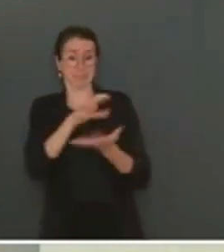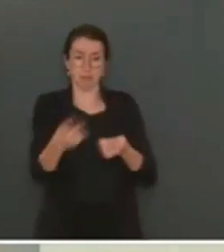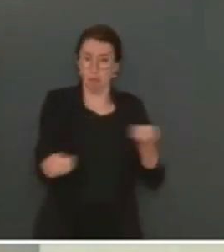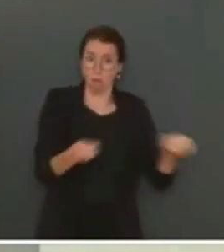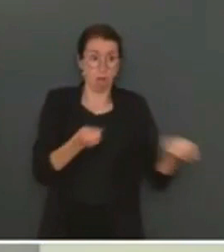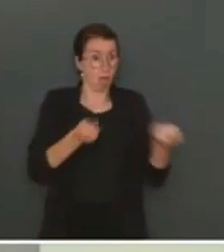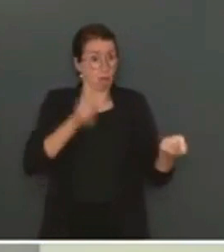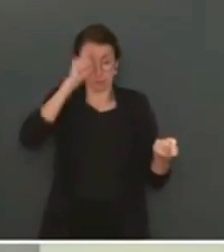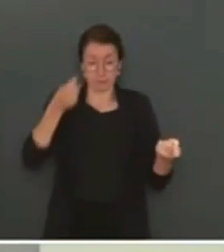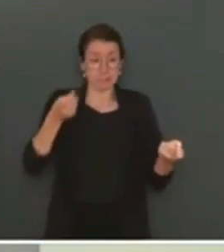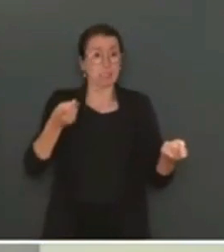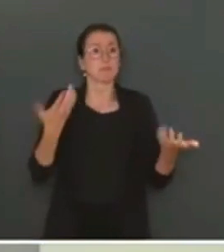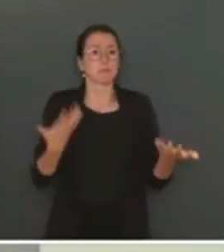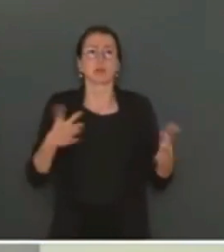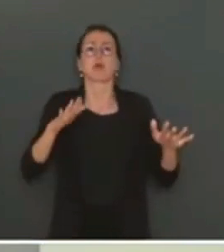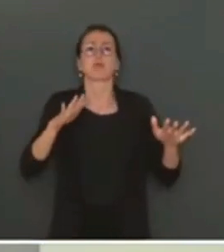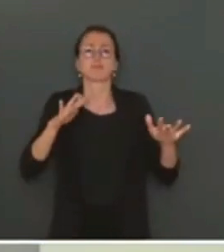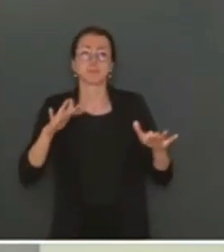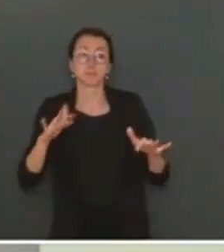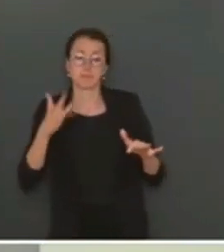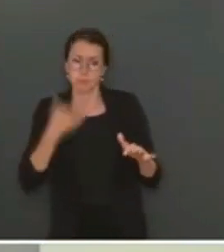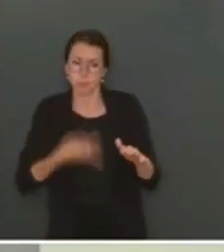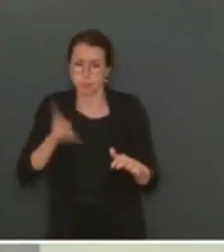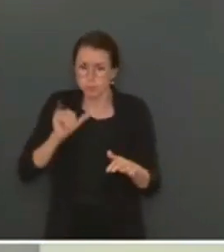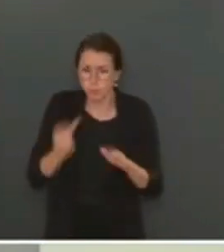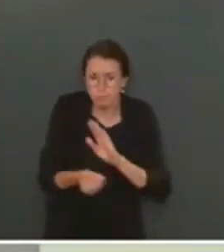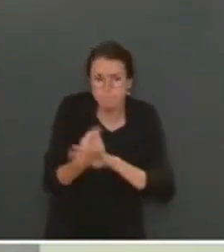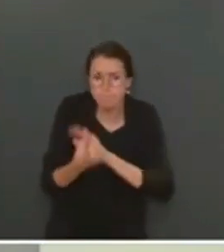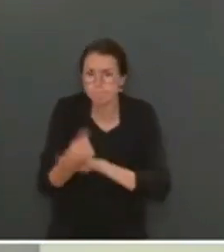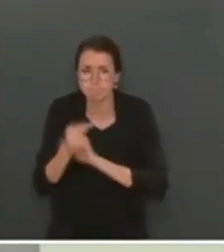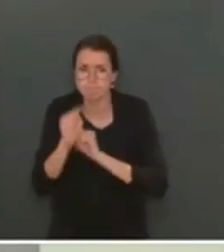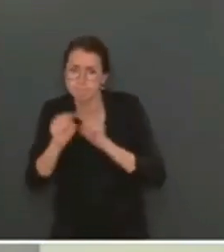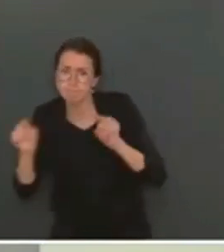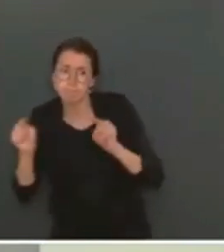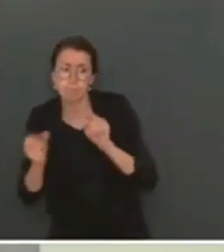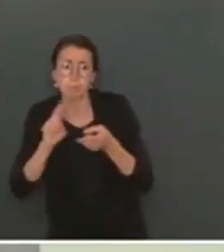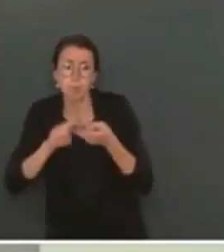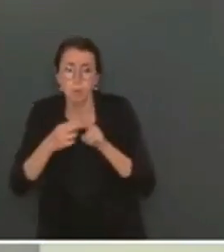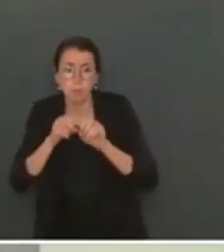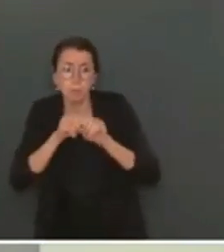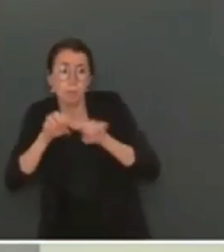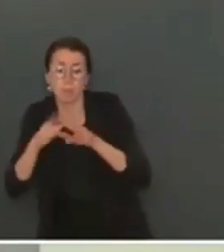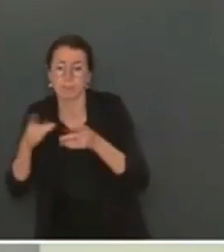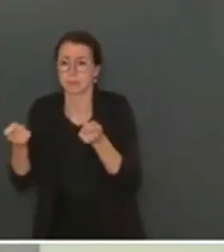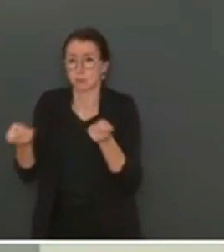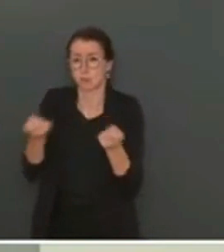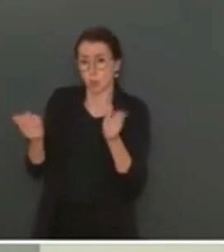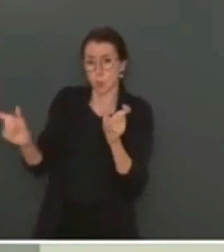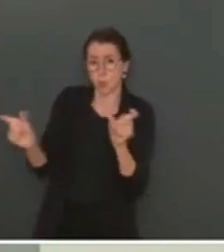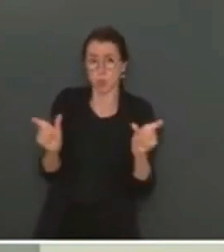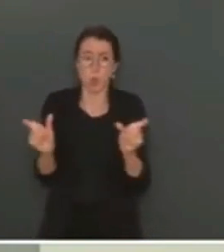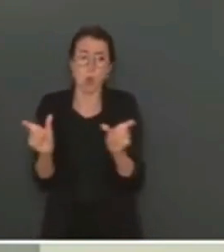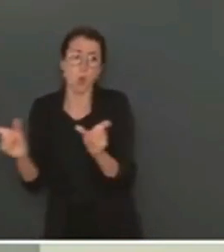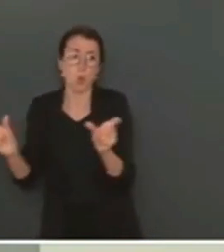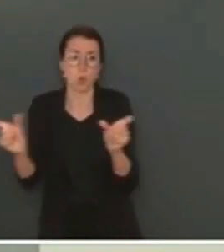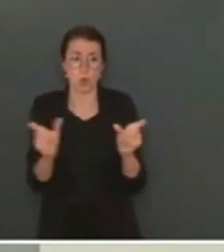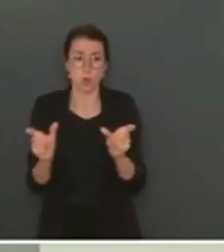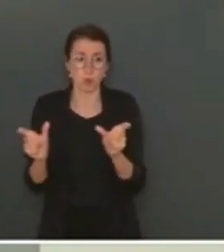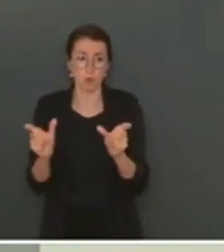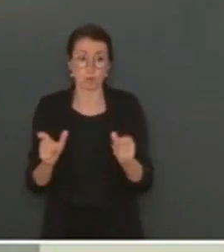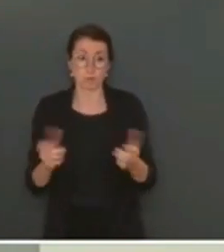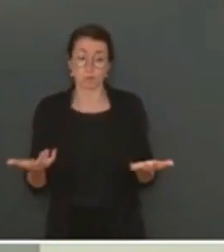à long terme de gestion des risques. Et nous devons être en mesure de réinventer, de manière pérenne, notre façon d